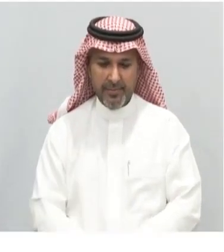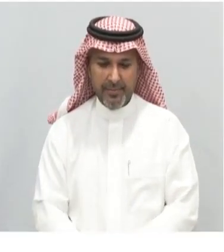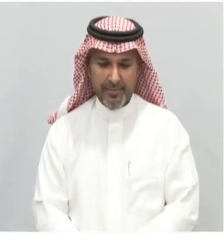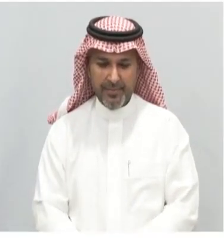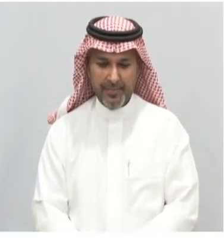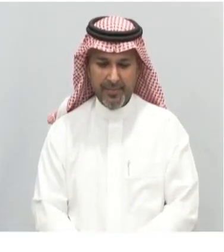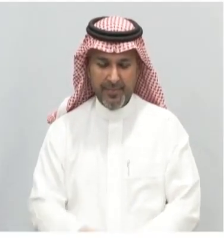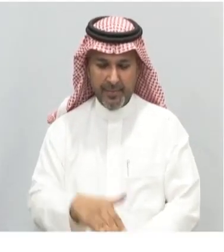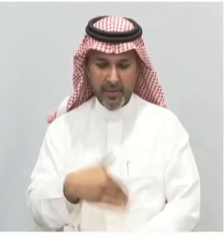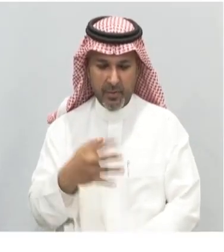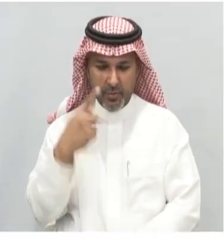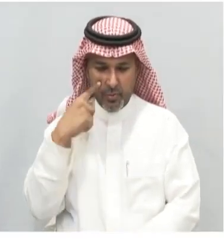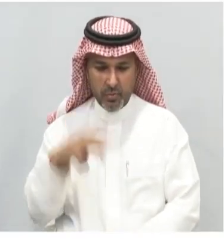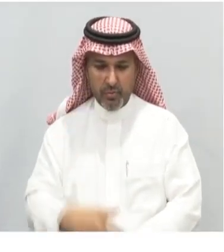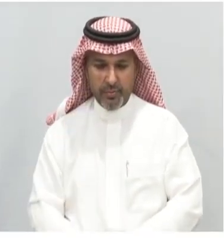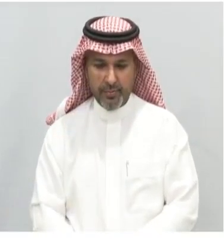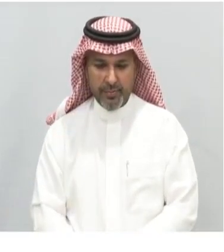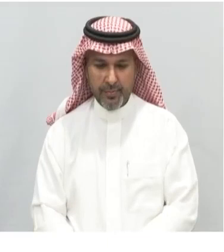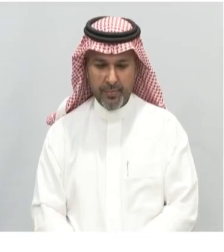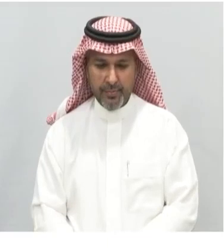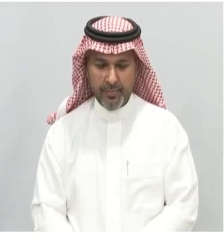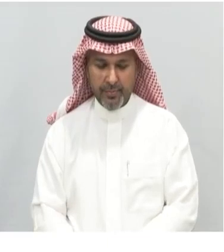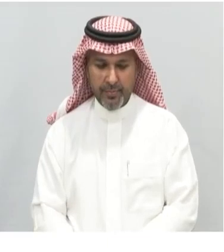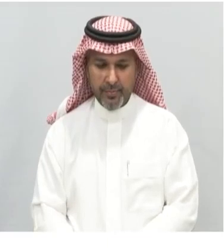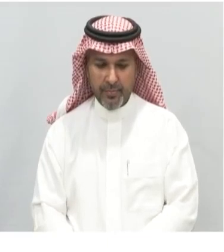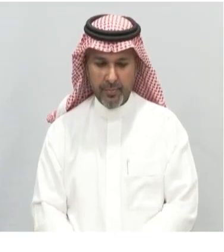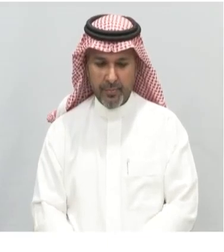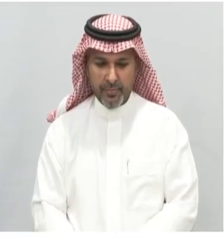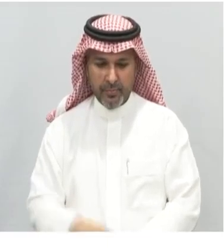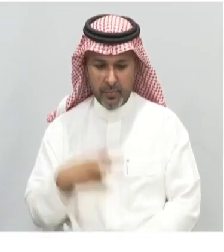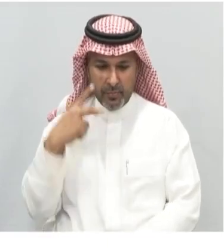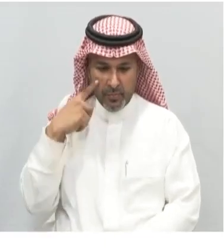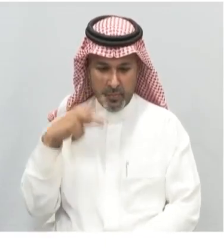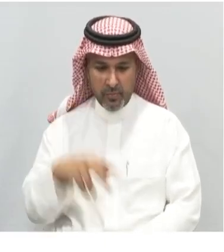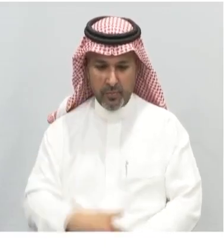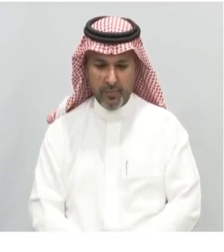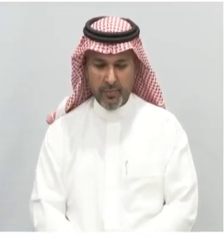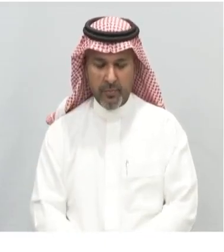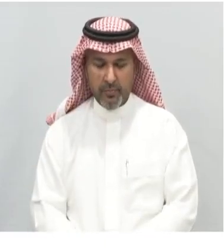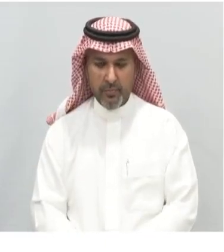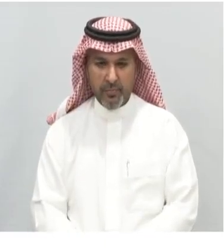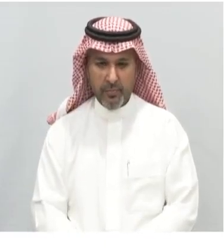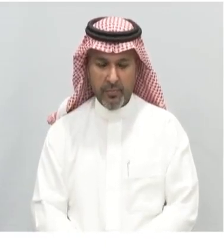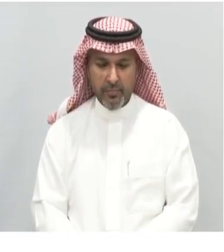فيكم الان نمسح وننتقل واياكم الى هذا السؤال توضح المعلومات المجاوره